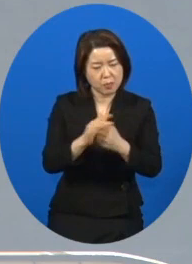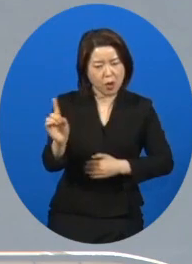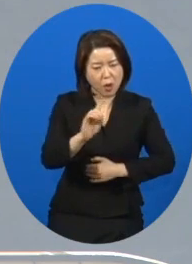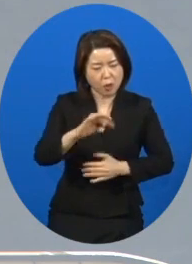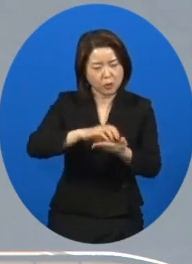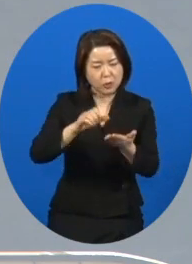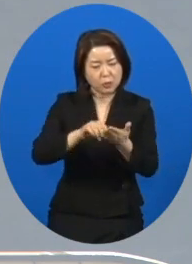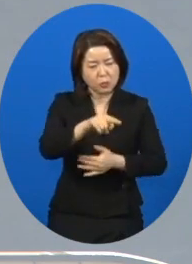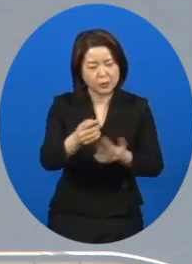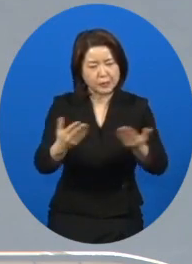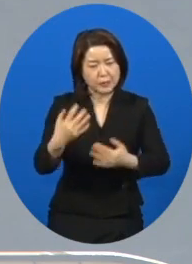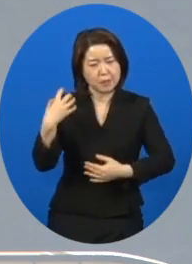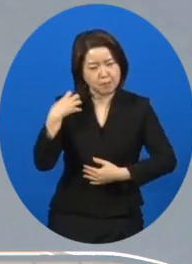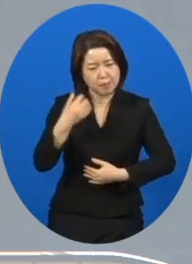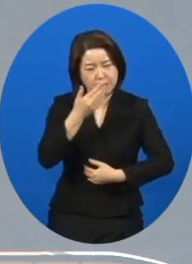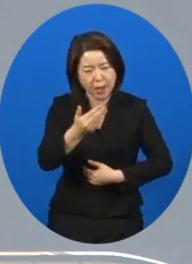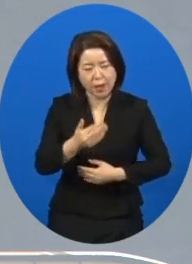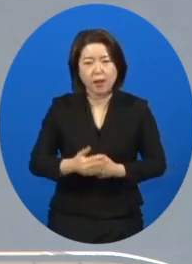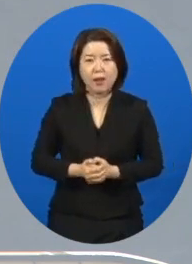일을 감당해낼 수 있을까.